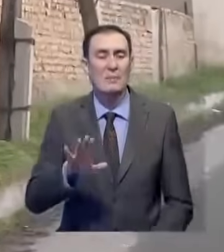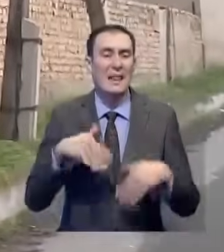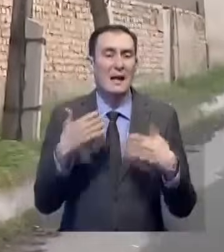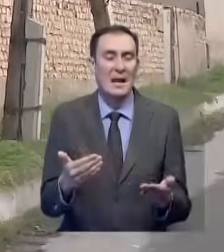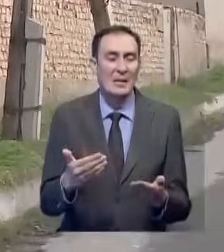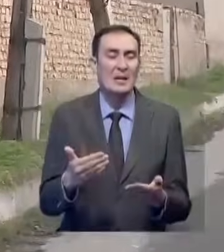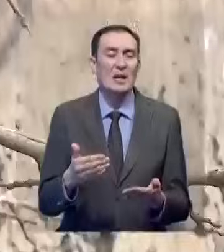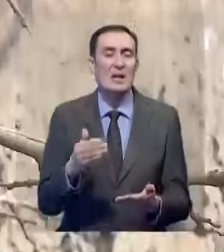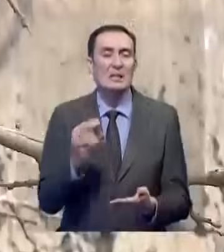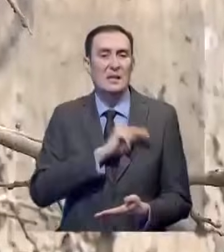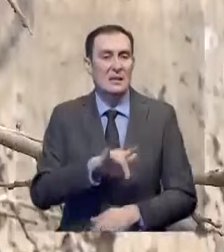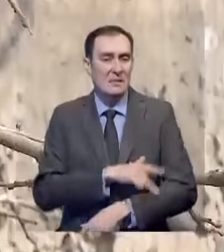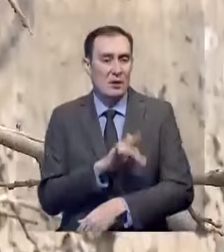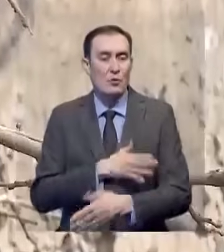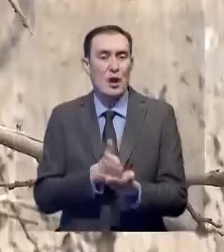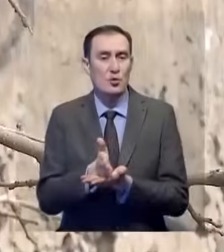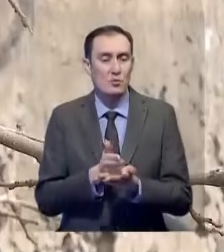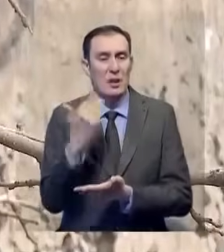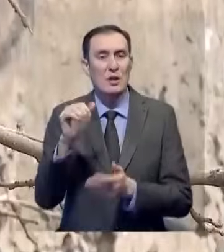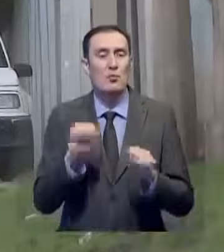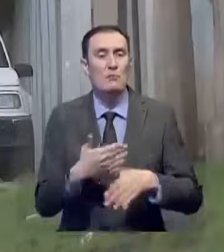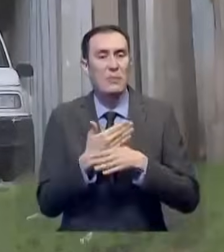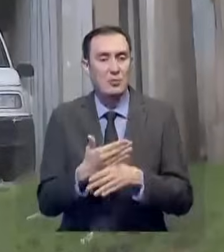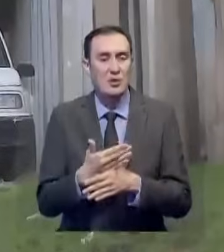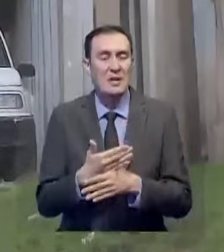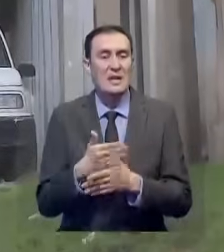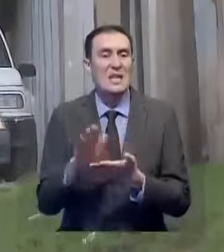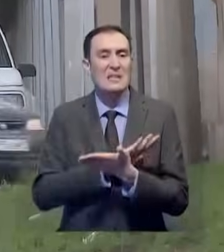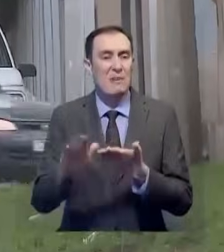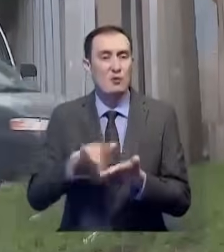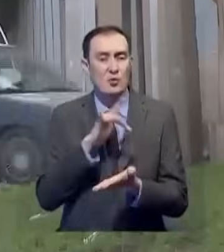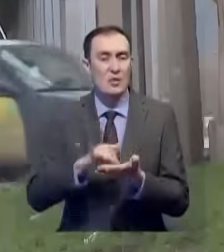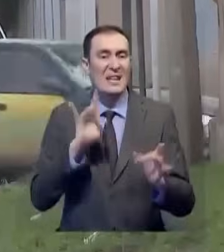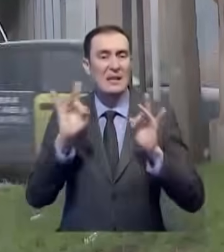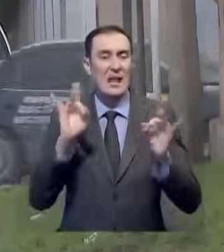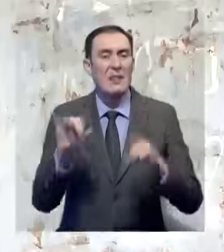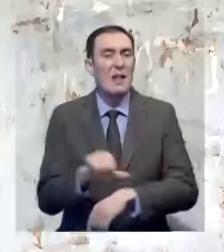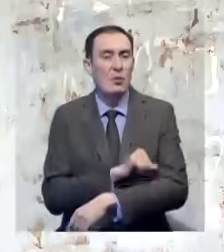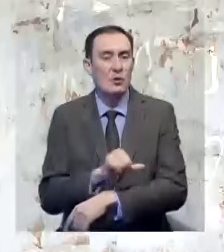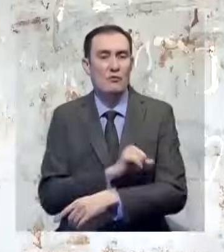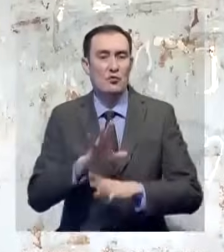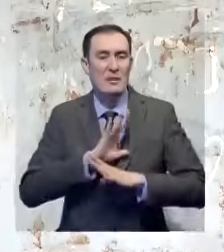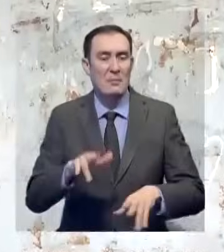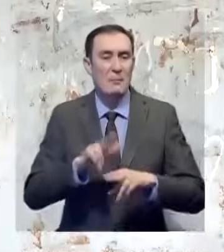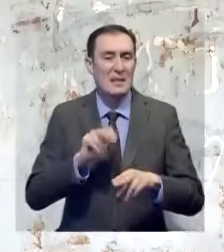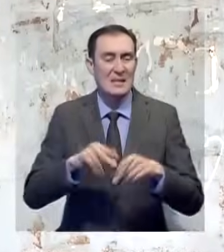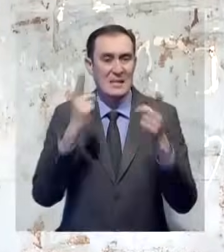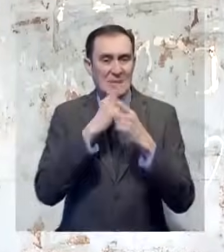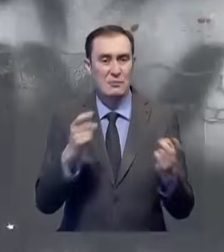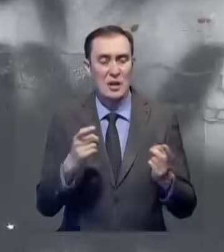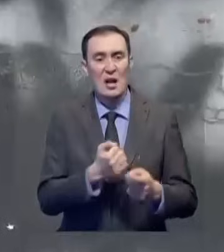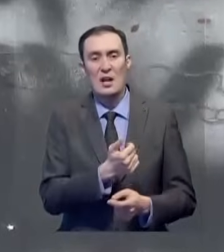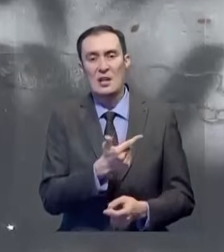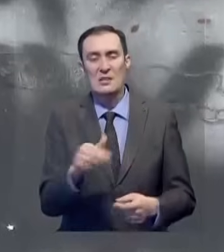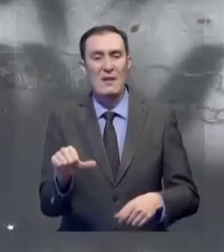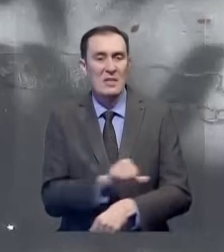предложил задействовать коммунальные службы. Они могут помочь избавить мегаполис от рекламы наркотиков. Полицейские сообщили, что